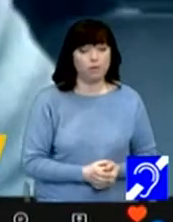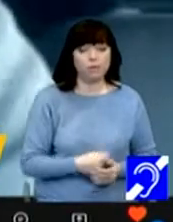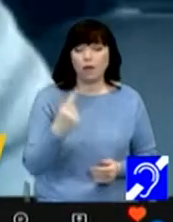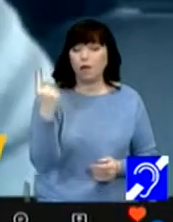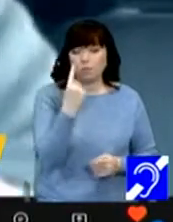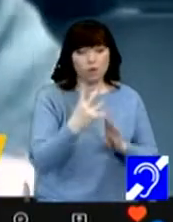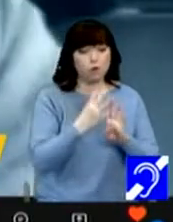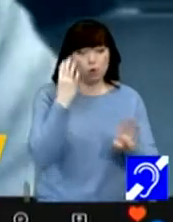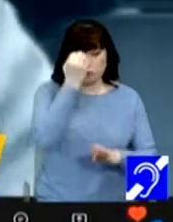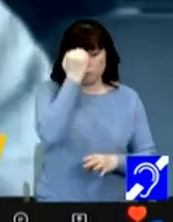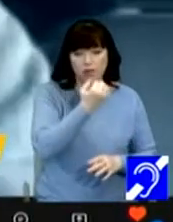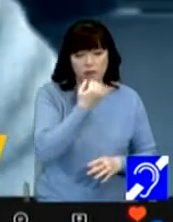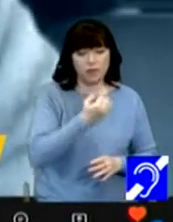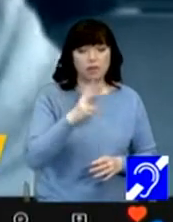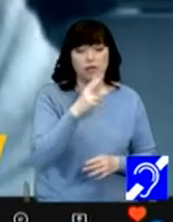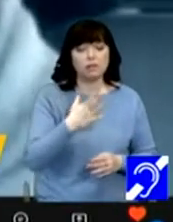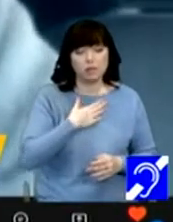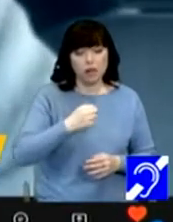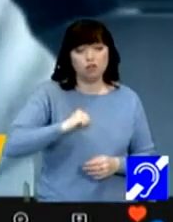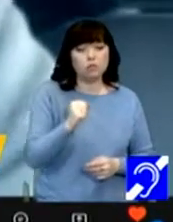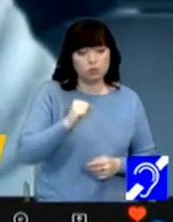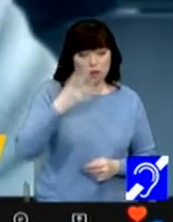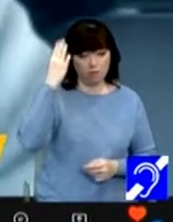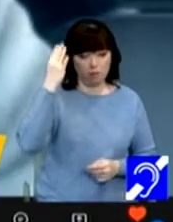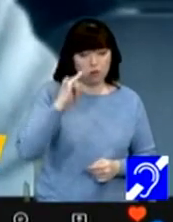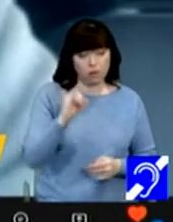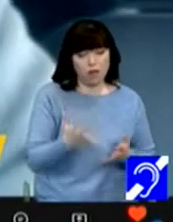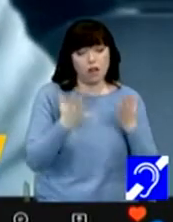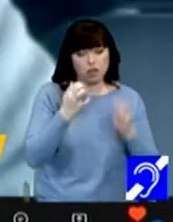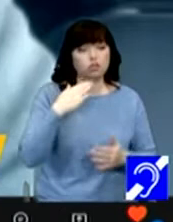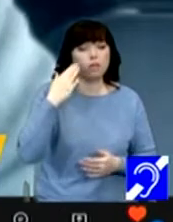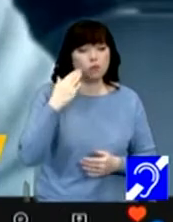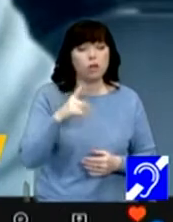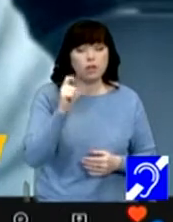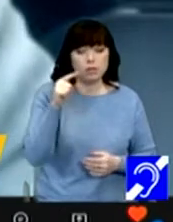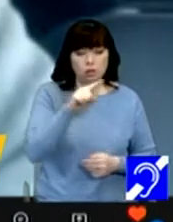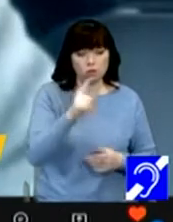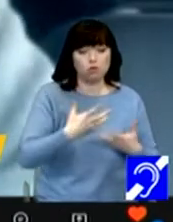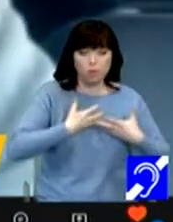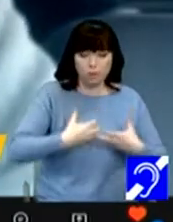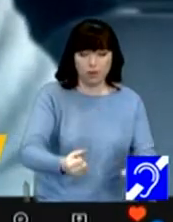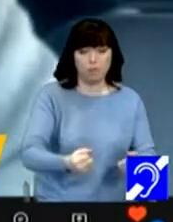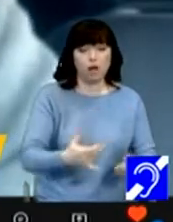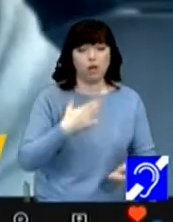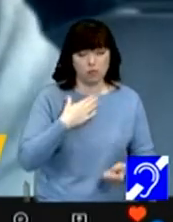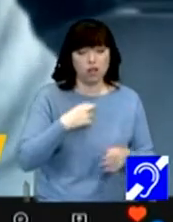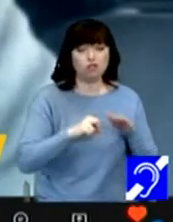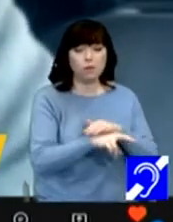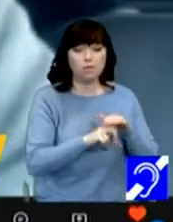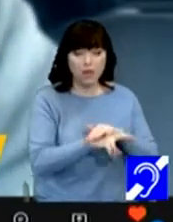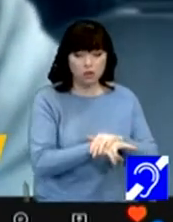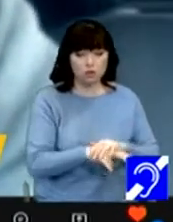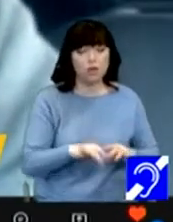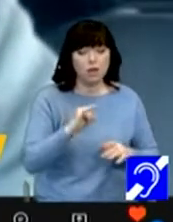первую очередь нашим друзьям в Молдове и, конечно же, в Румынии за то, что они принимают наших беженцев и